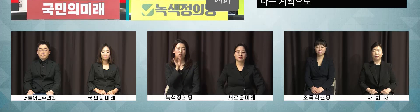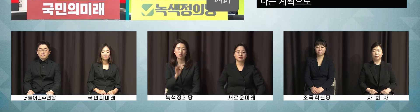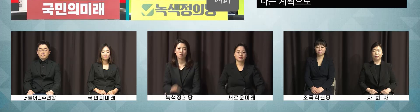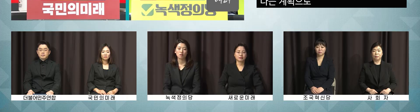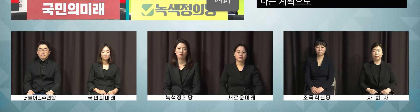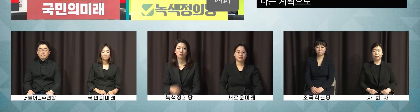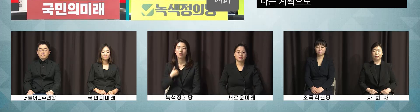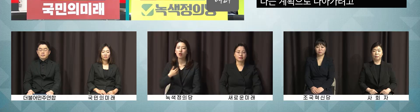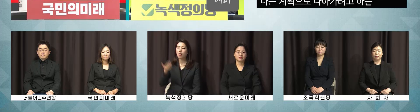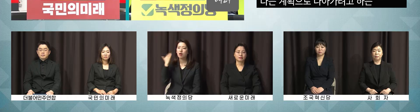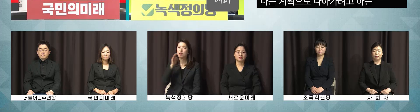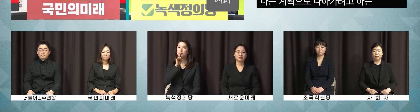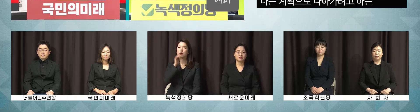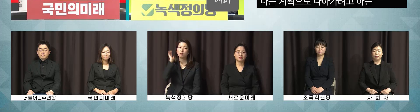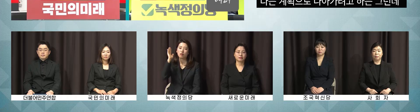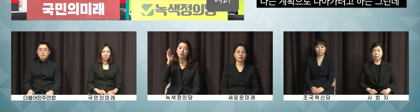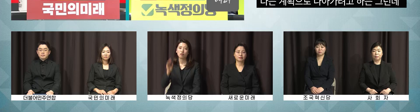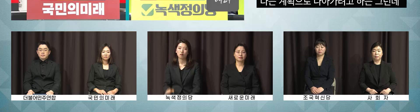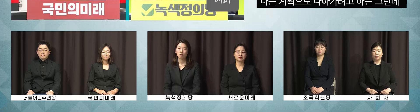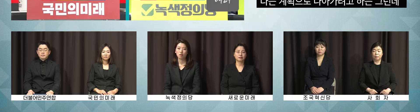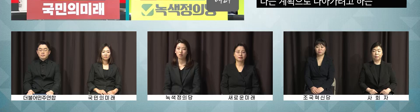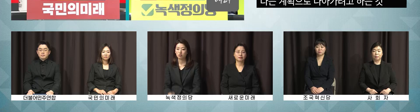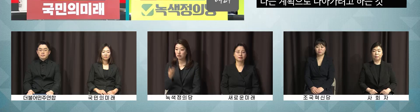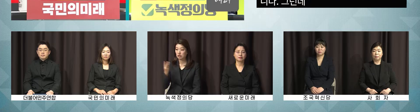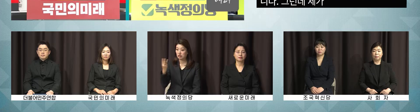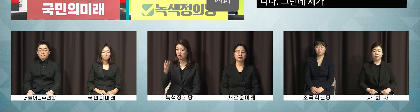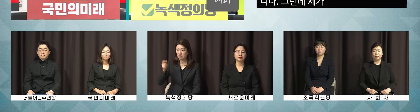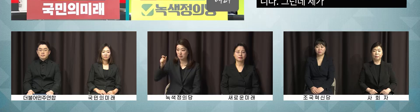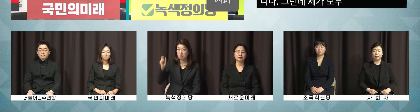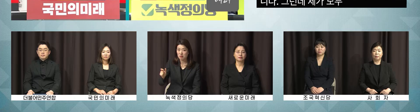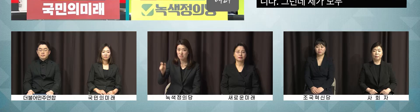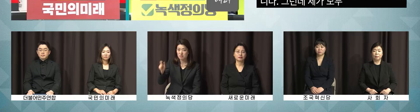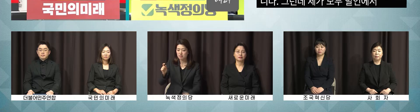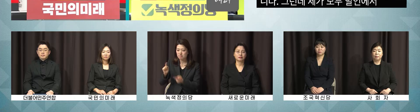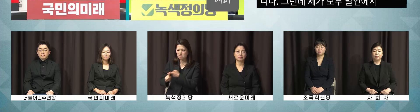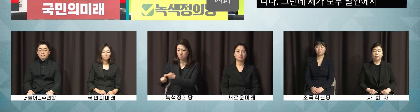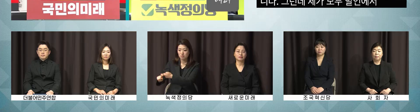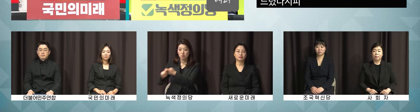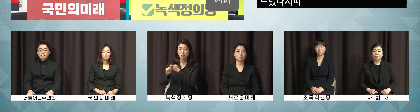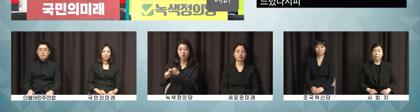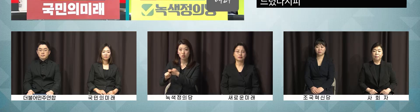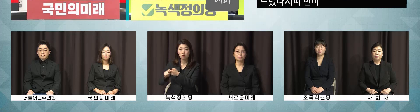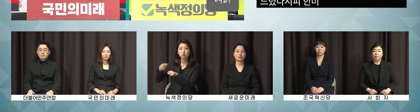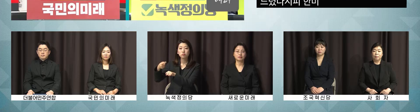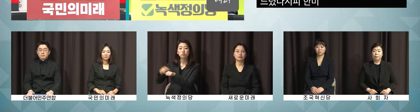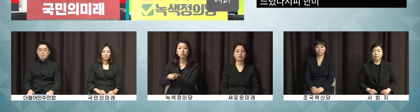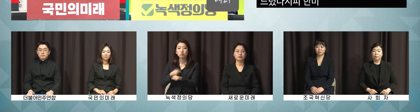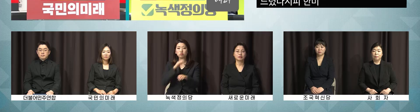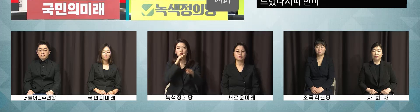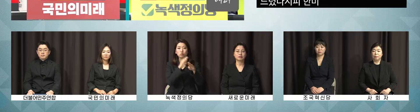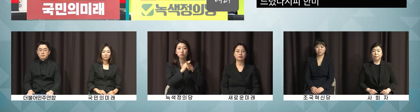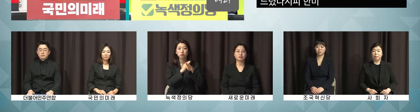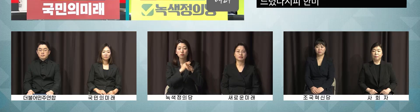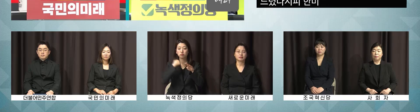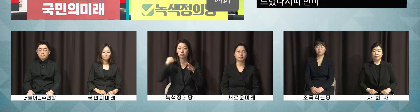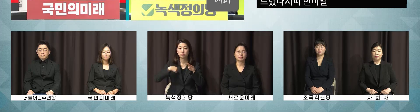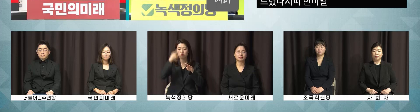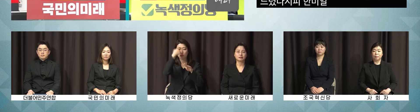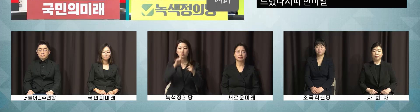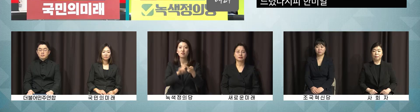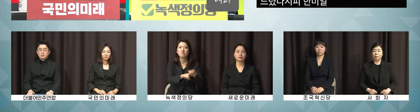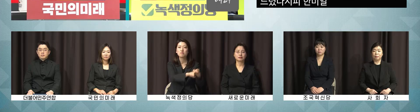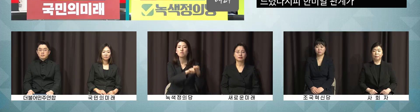발언에서 말씀드렸다시피 한미일 삼각동맹이 강화되면 혹은 구축되면 북중러의 관계가 더 밀접해지고 이는